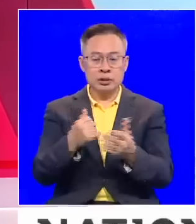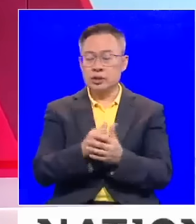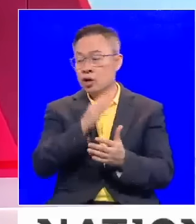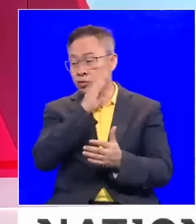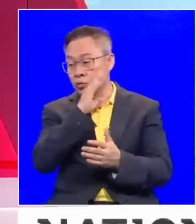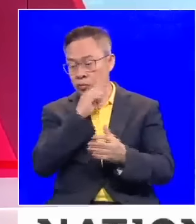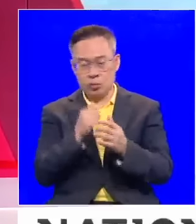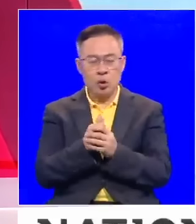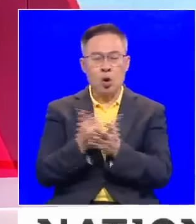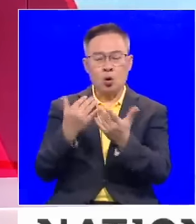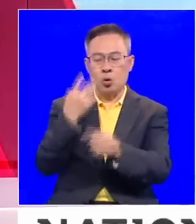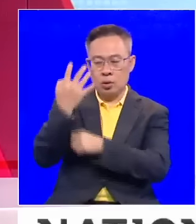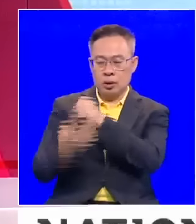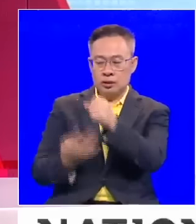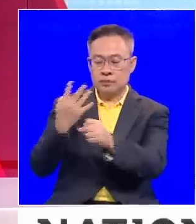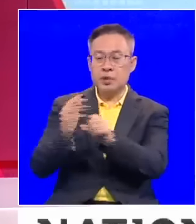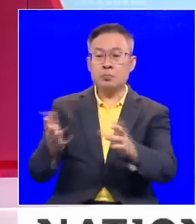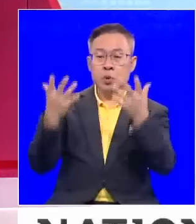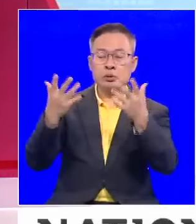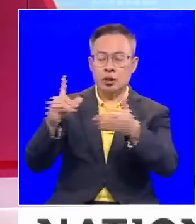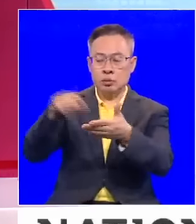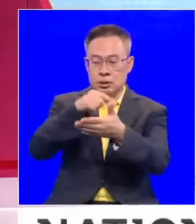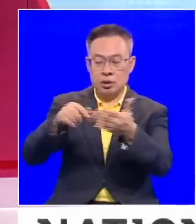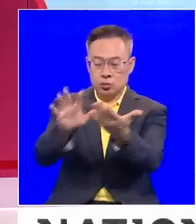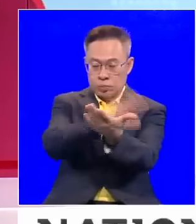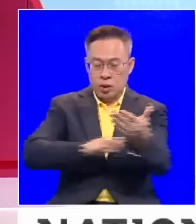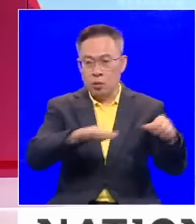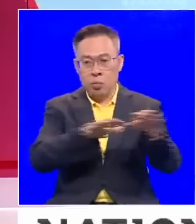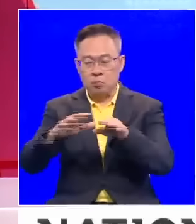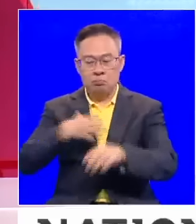สดีกว่านะครับก็เรียกว่าเป็นไปตามที่เขาคาดการณ์นะแต่เดี๋ยวต้องรอดูสนามถัดไปด้วยครับ